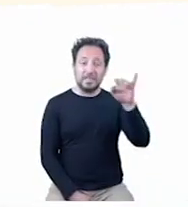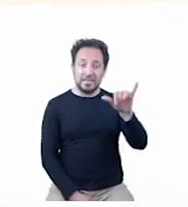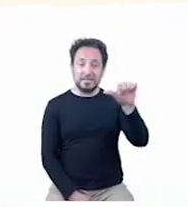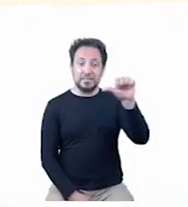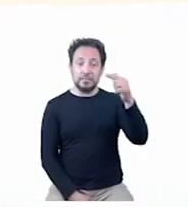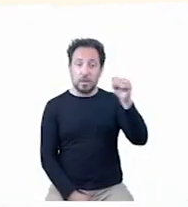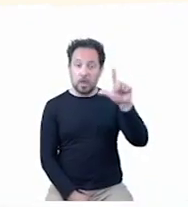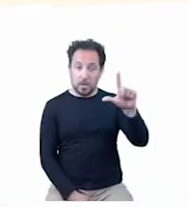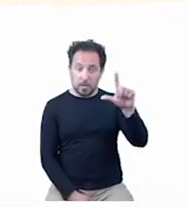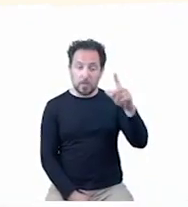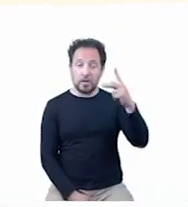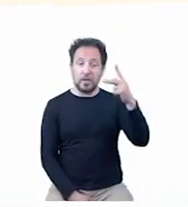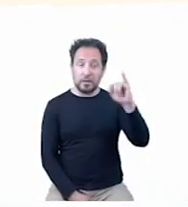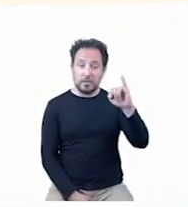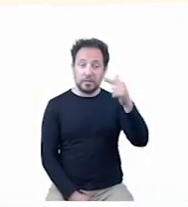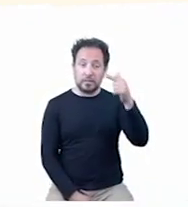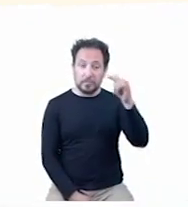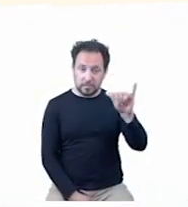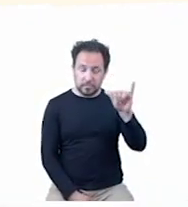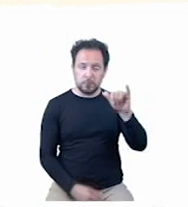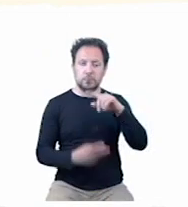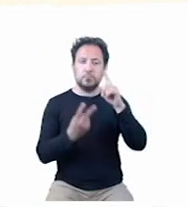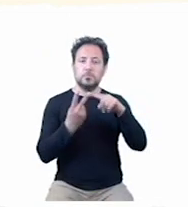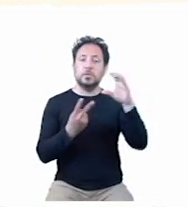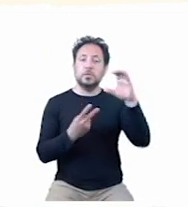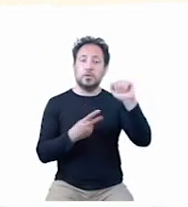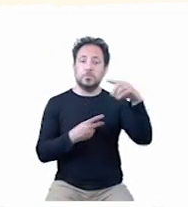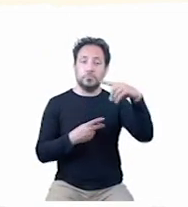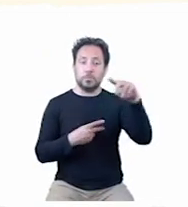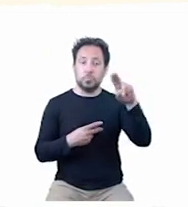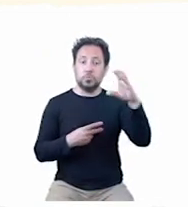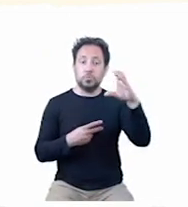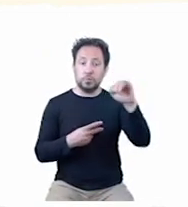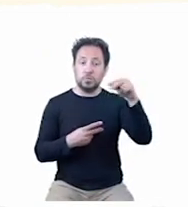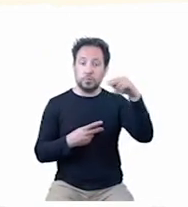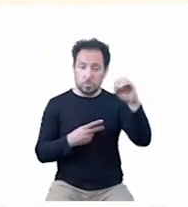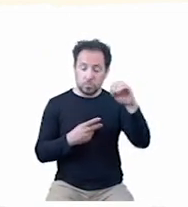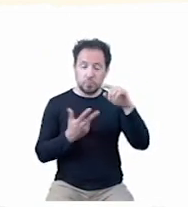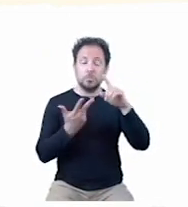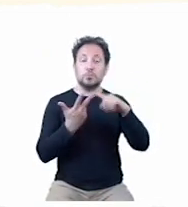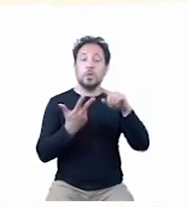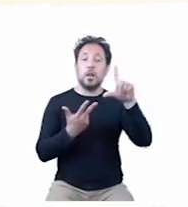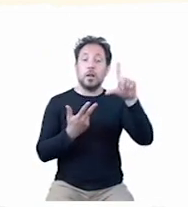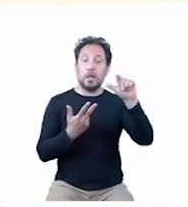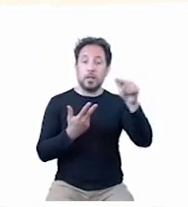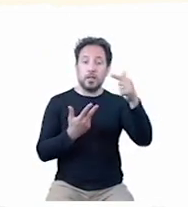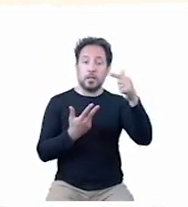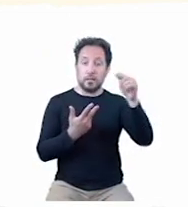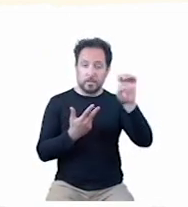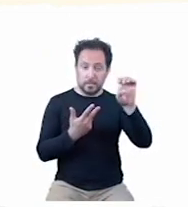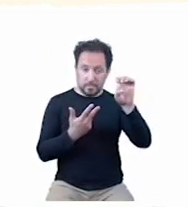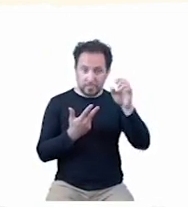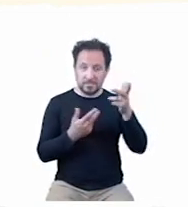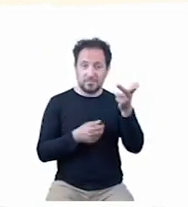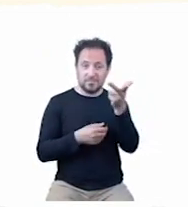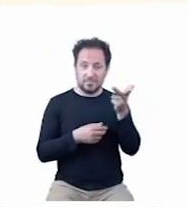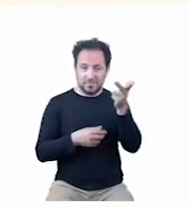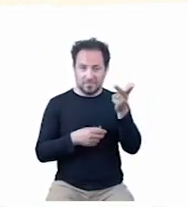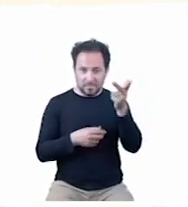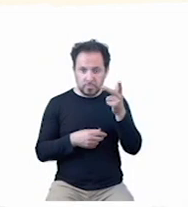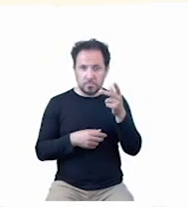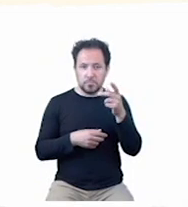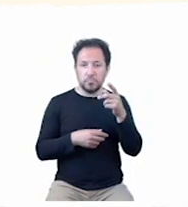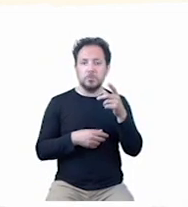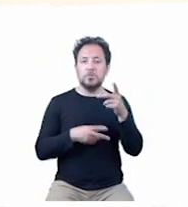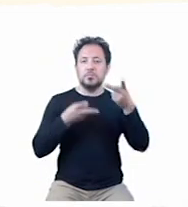Crystal Kitty, Cappuccino e Latte guardavano la scena dal davanzale. I